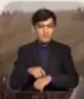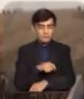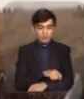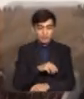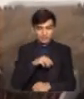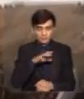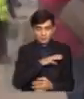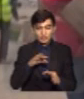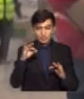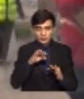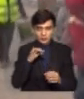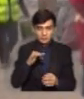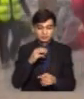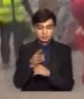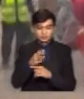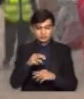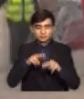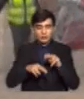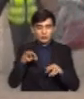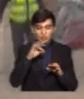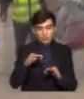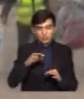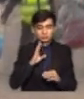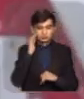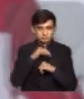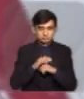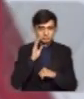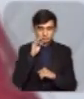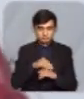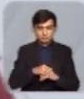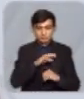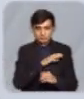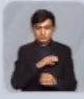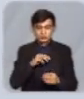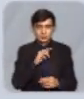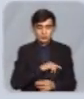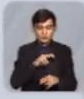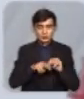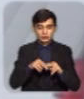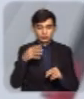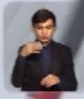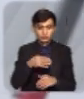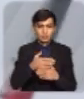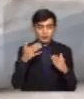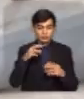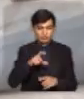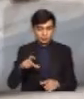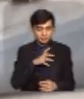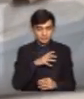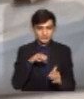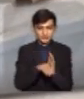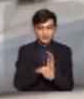Госсми в прямом эфире транслировали процесс строительства, который шел круглосуточно. Над комплексом трудилось около 4 тысяч рабочих и